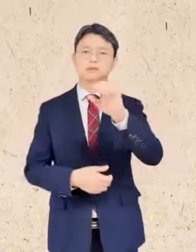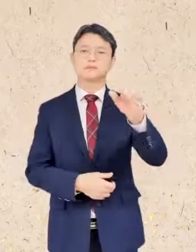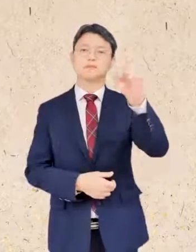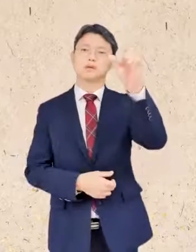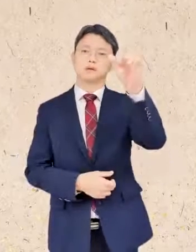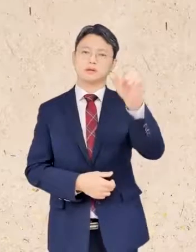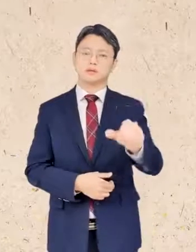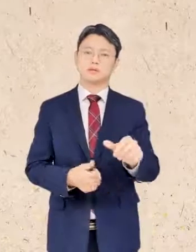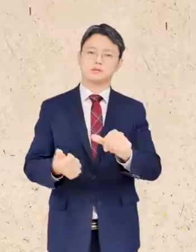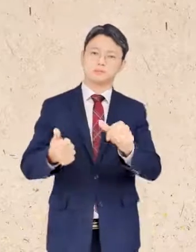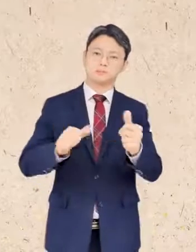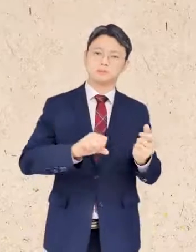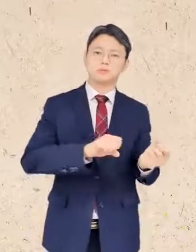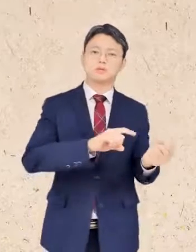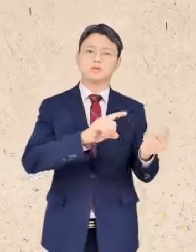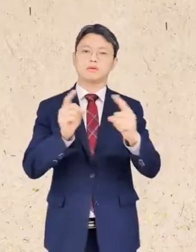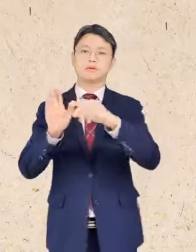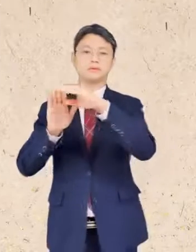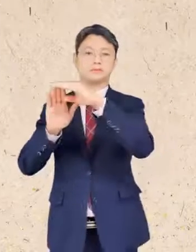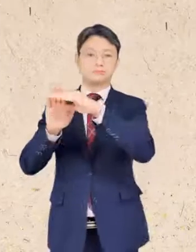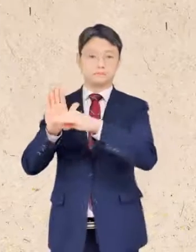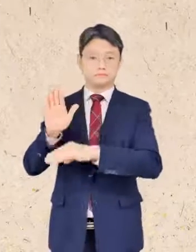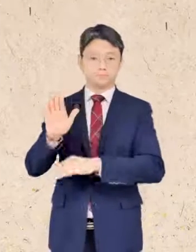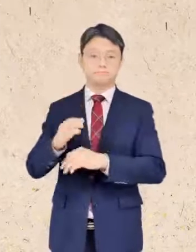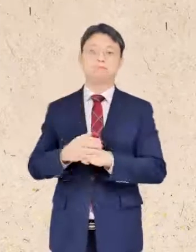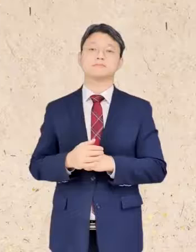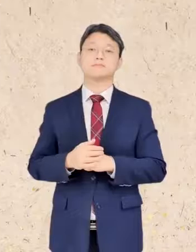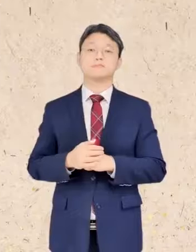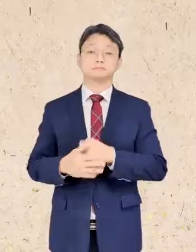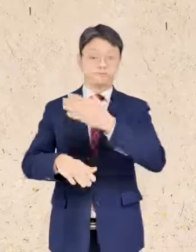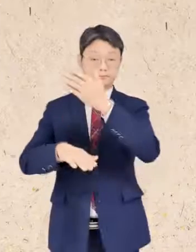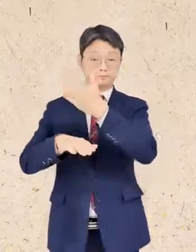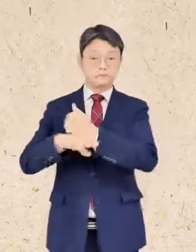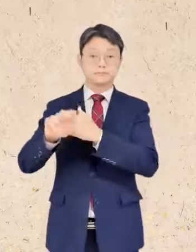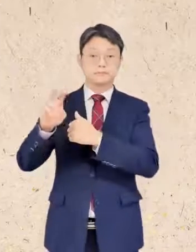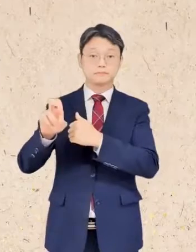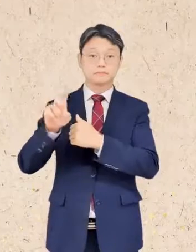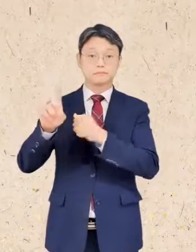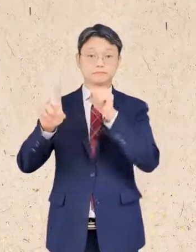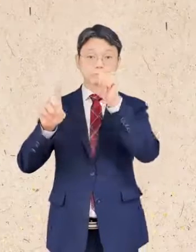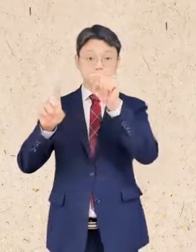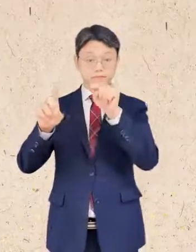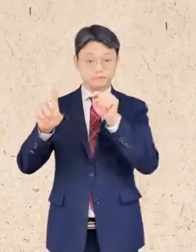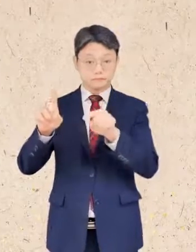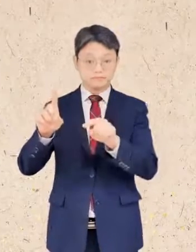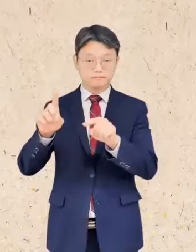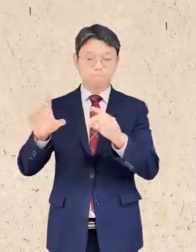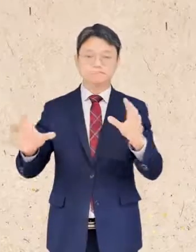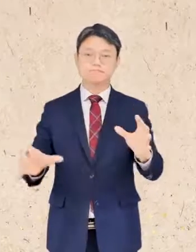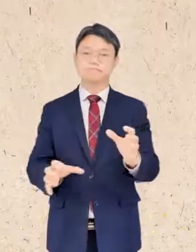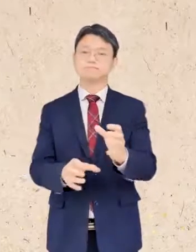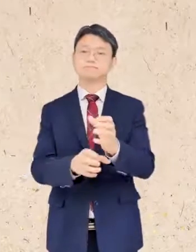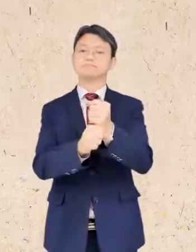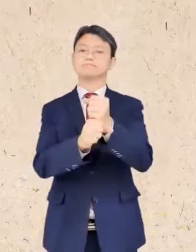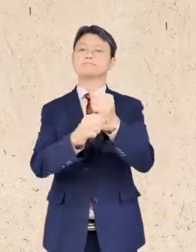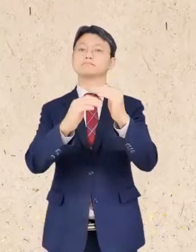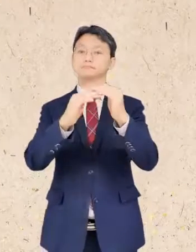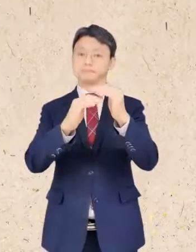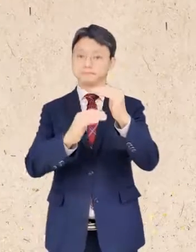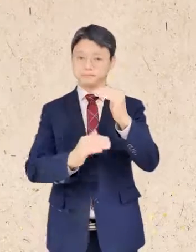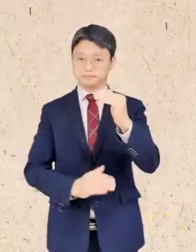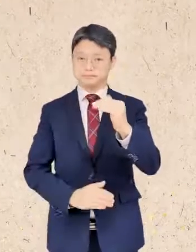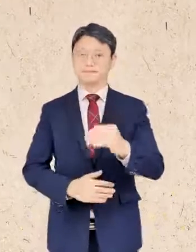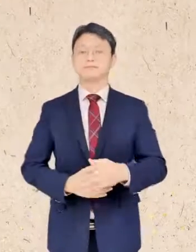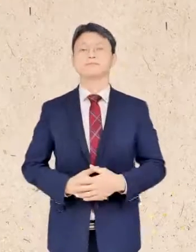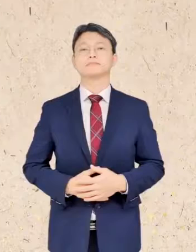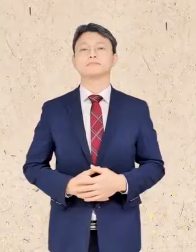중요한 십자가 죽음과 부활을 설명하고 있습니다. 마지막 21장은 결론을 다루며 책을 마무리하고